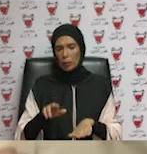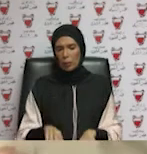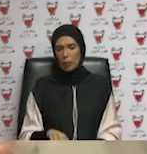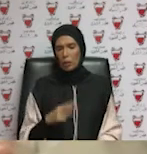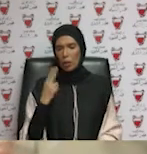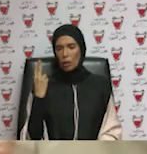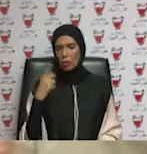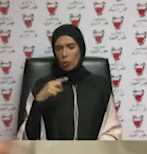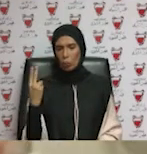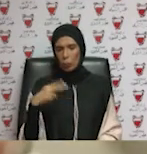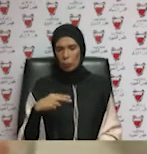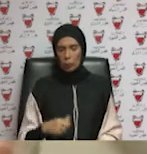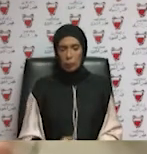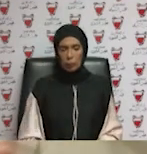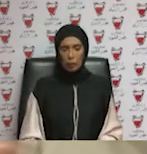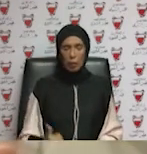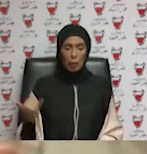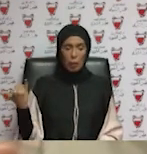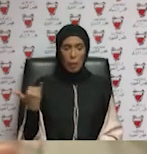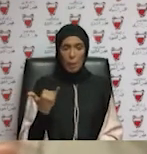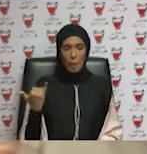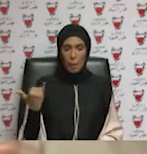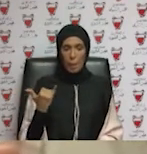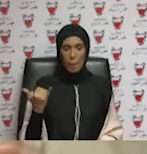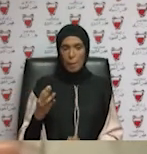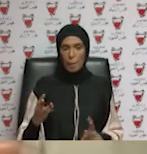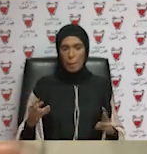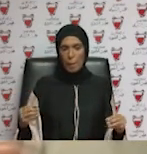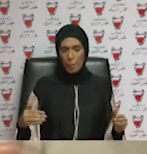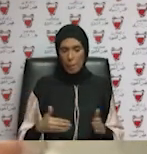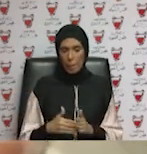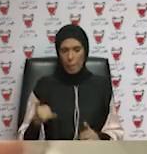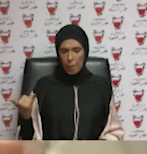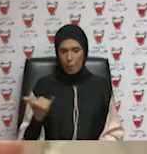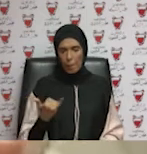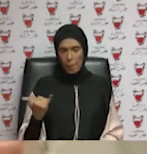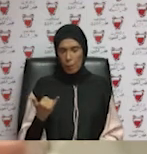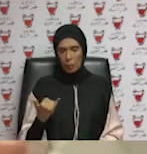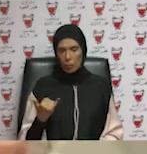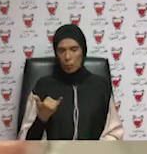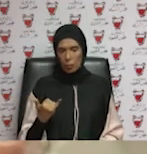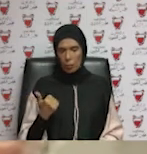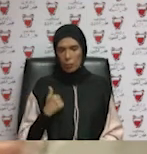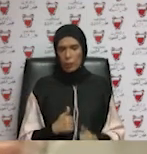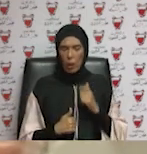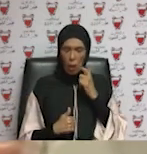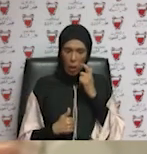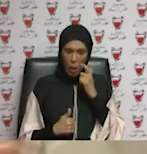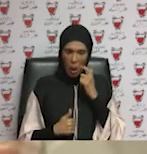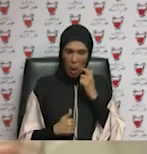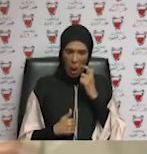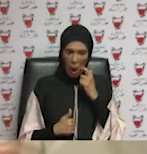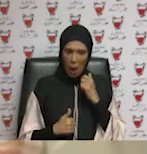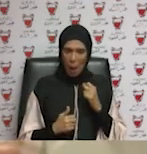القادمتين. فأهمية الحسابات الختامية جدا مهمة، المعطيات اللي